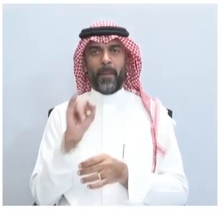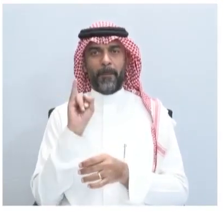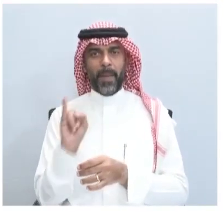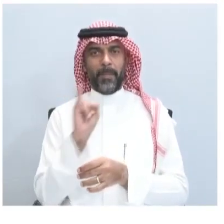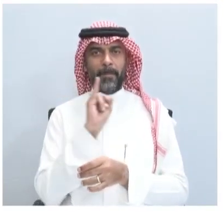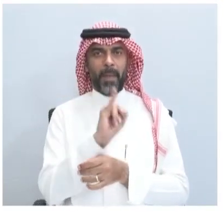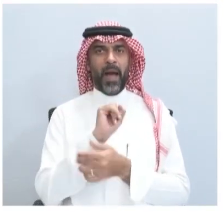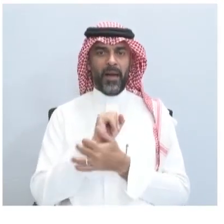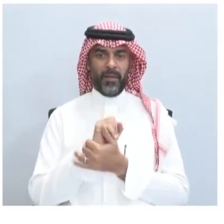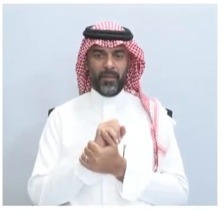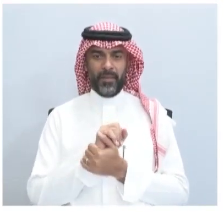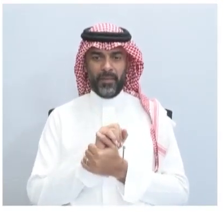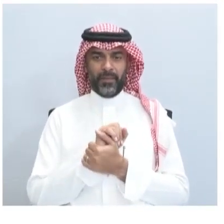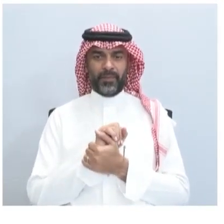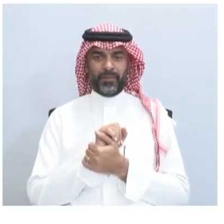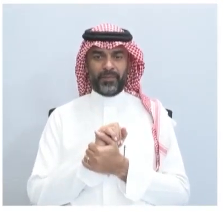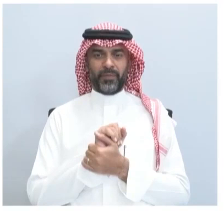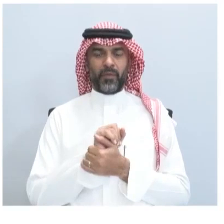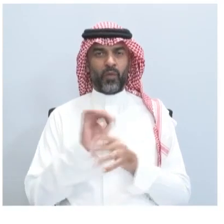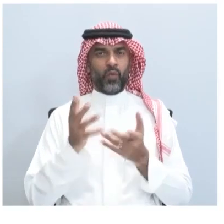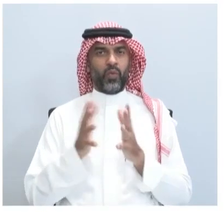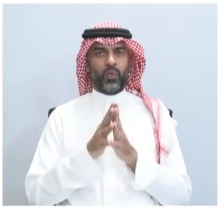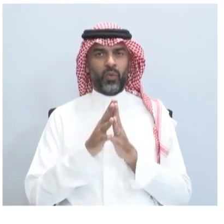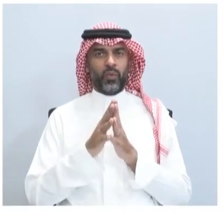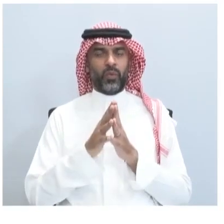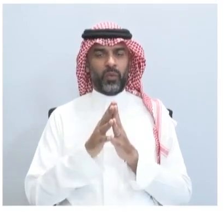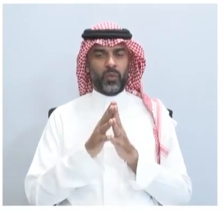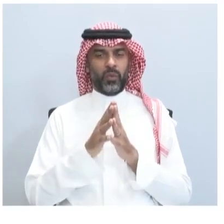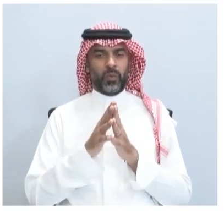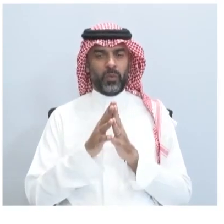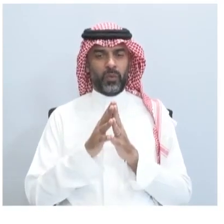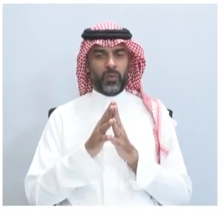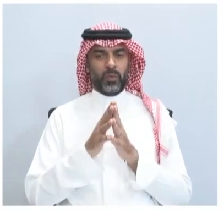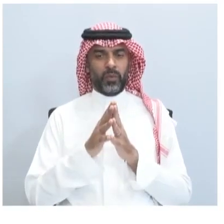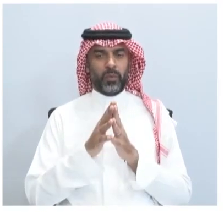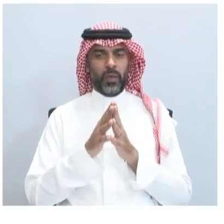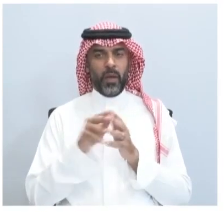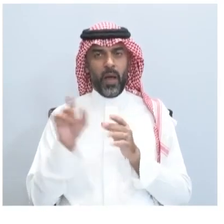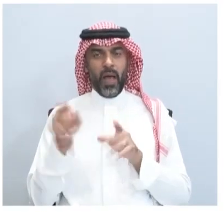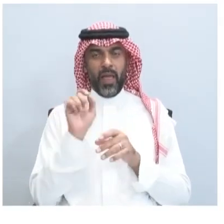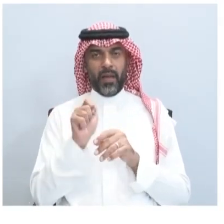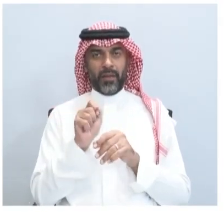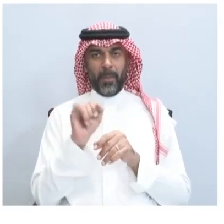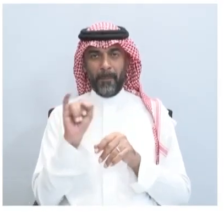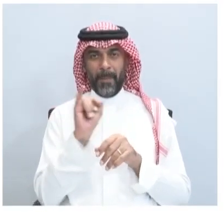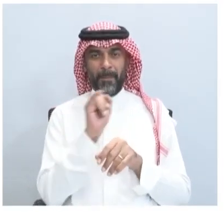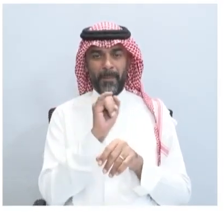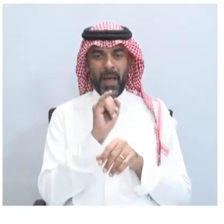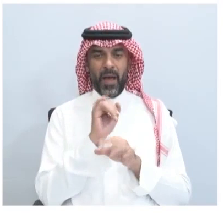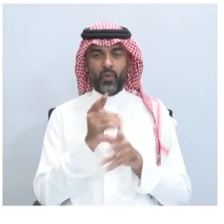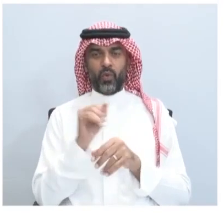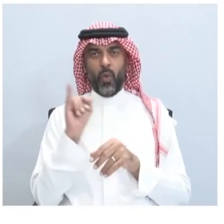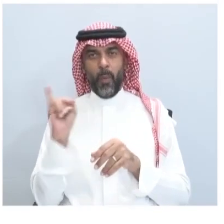صنع اللباس ما الذي حصل الذي حصل هو كما عرفنا ان من او